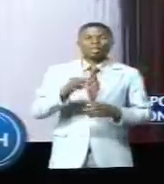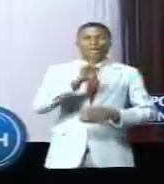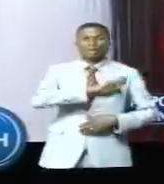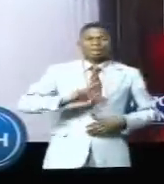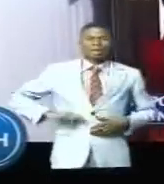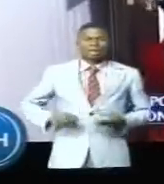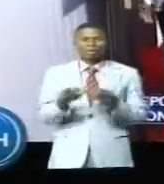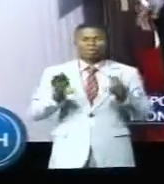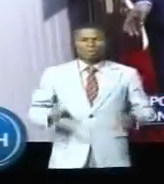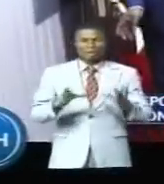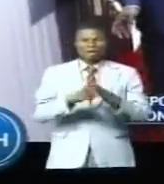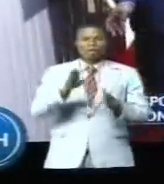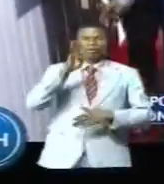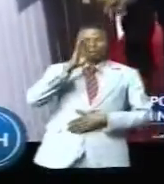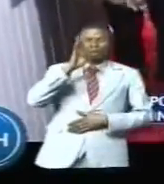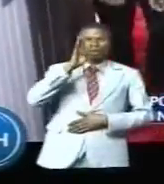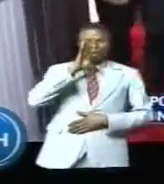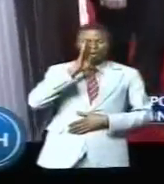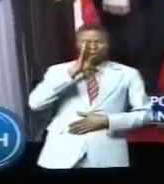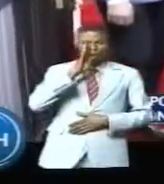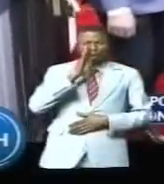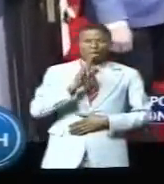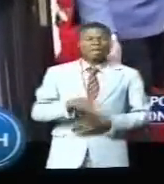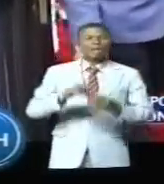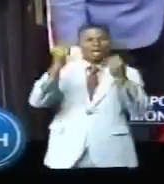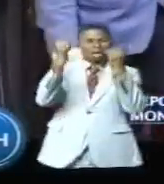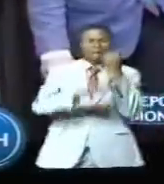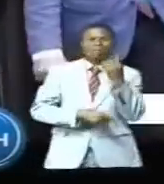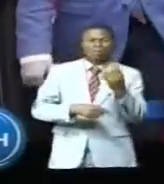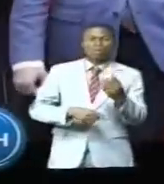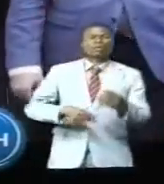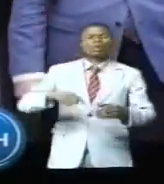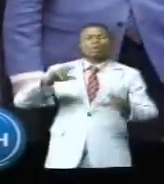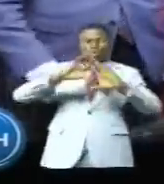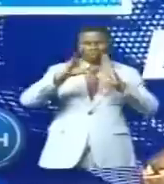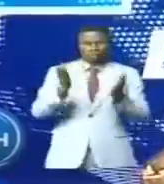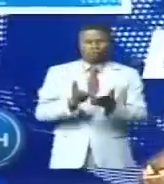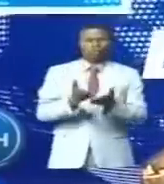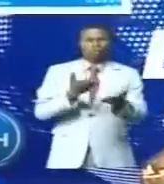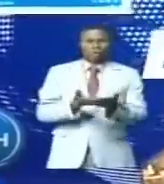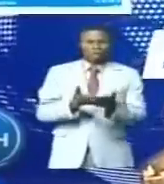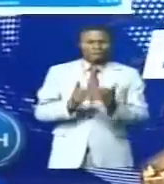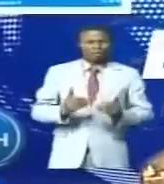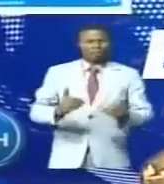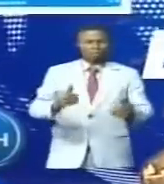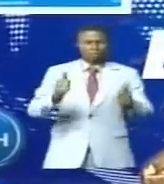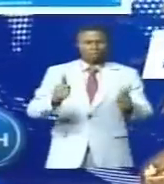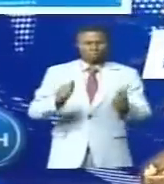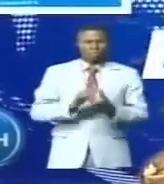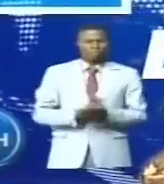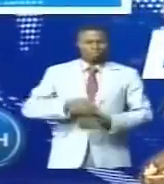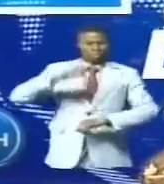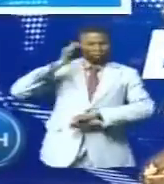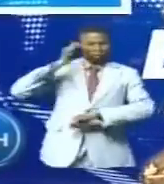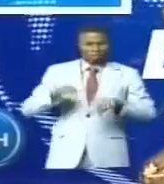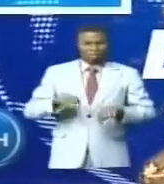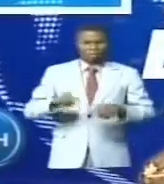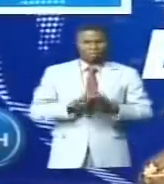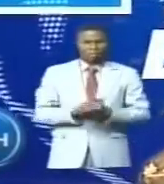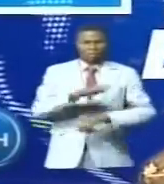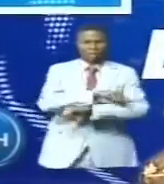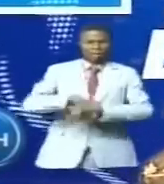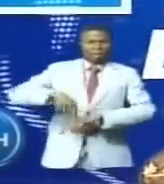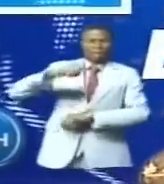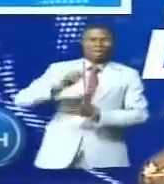démocratique du Congo et la Belgique et le condamne à aborder ensemble le futur. Justice à présent, la Cour